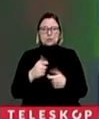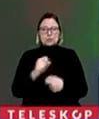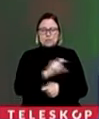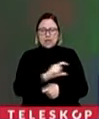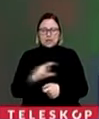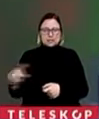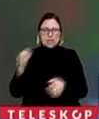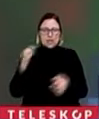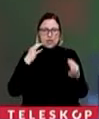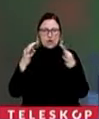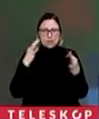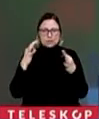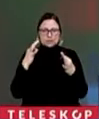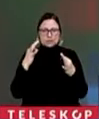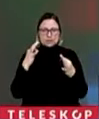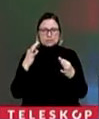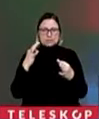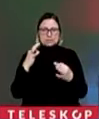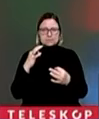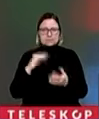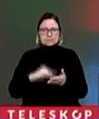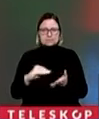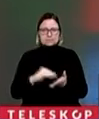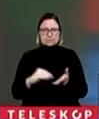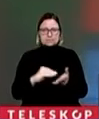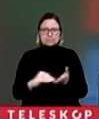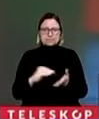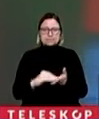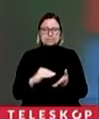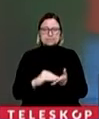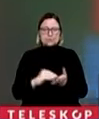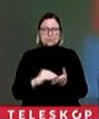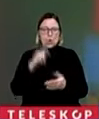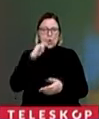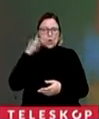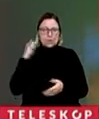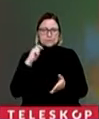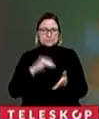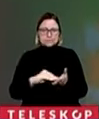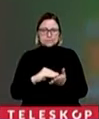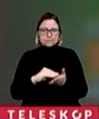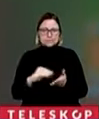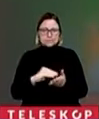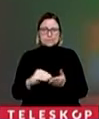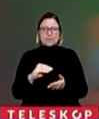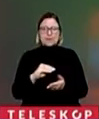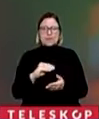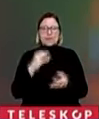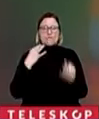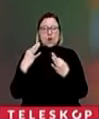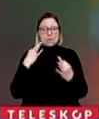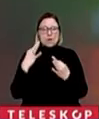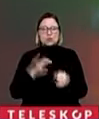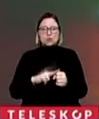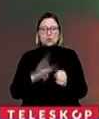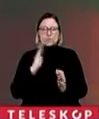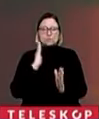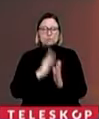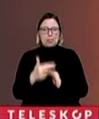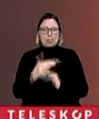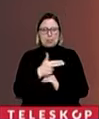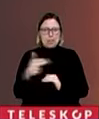informacyjny, cyrylicą pisany, dla naszych gości z Ukrainy z informacjami, które wprost ich